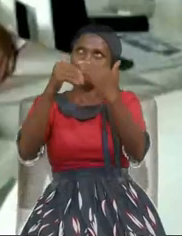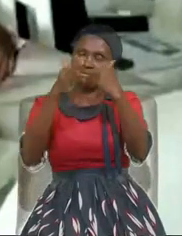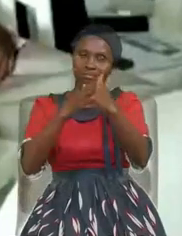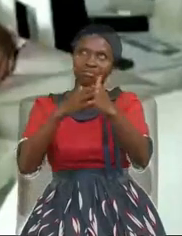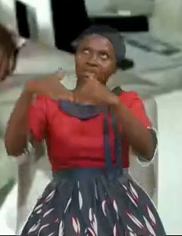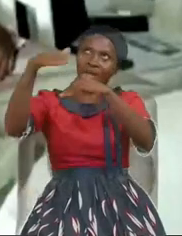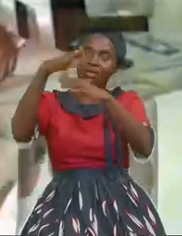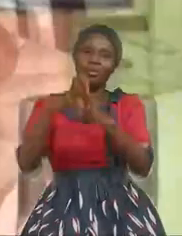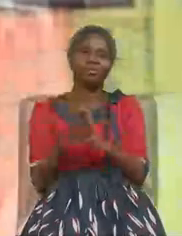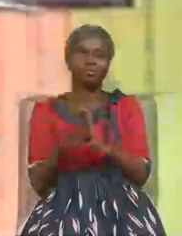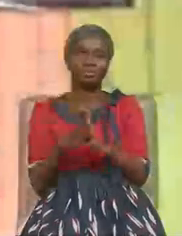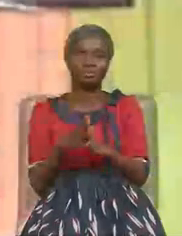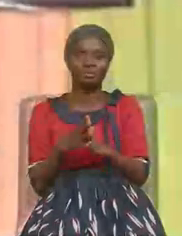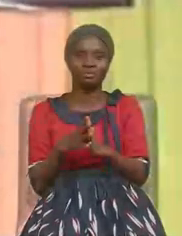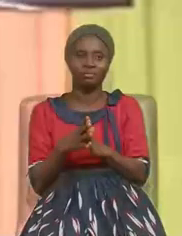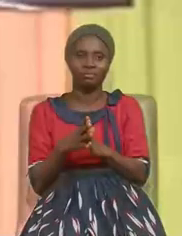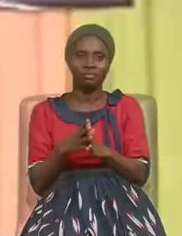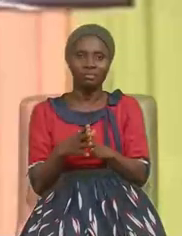Comme vous réglez votre montre.